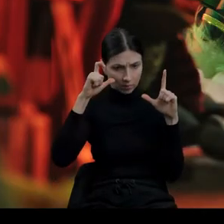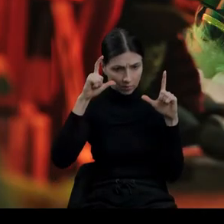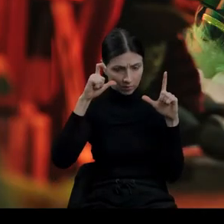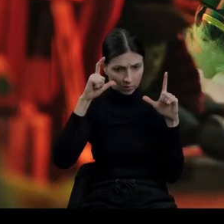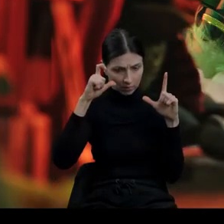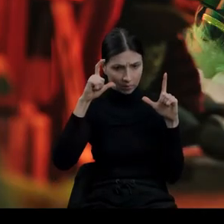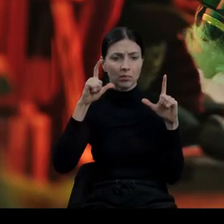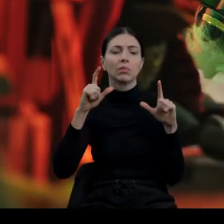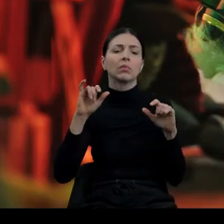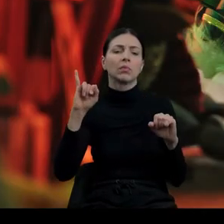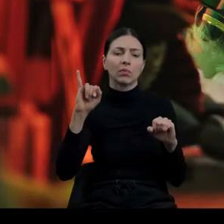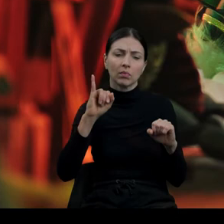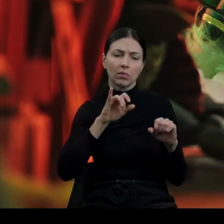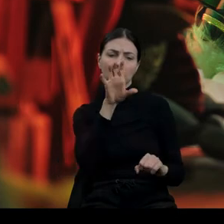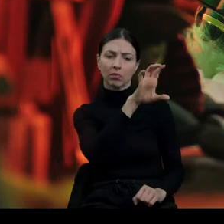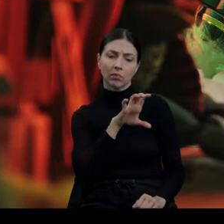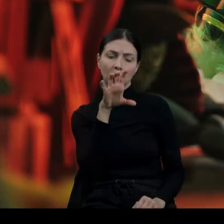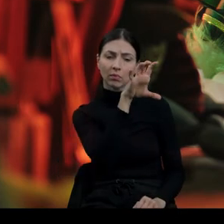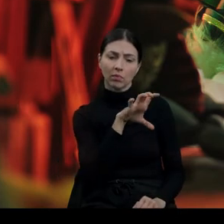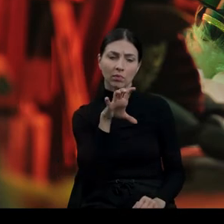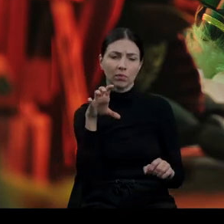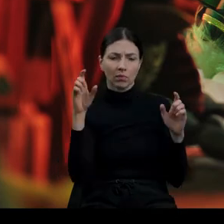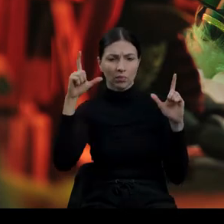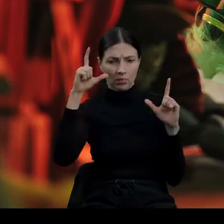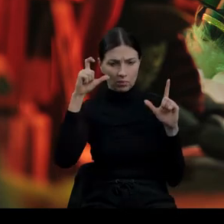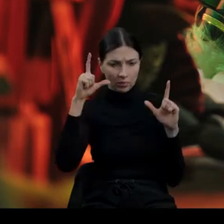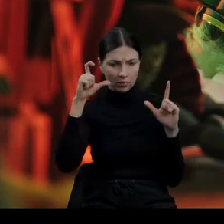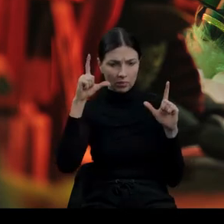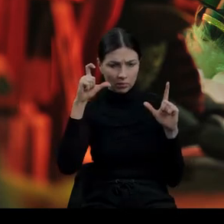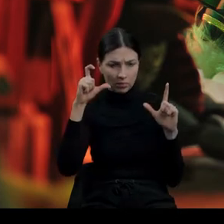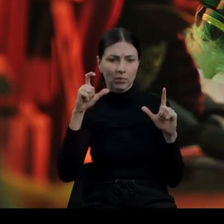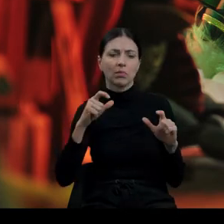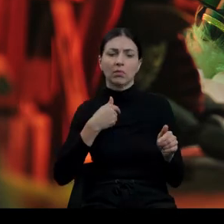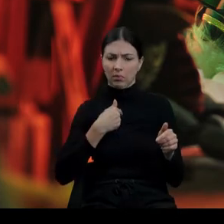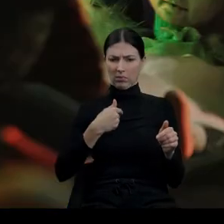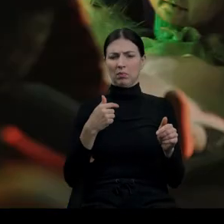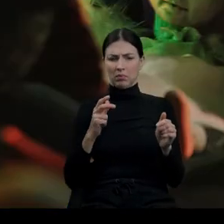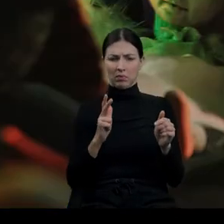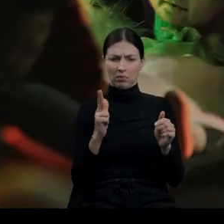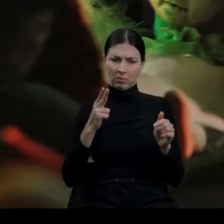nakładam na to jakieś takie bardzo sztywne ramy, że pracuję i od tej, i od tej, ale czuję, że to cały czas ze mną jest,